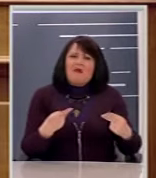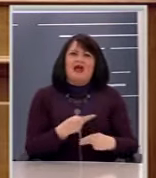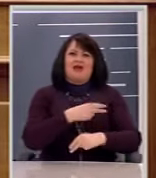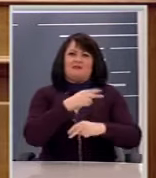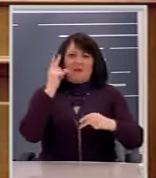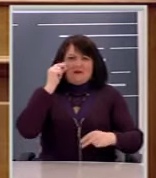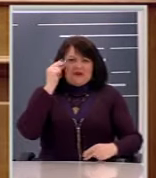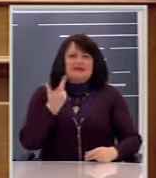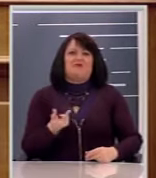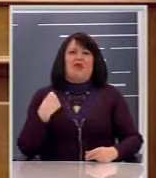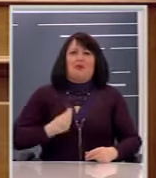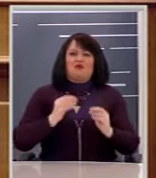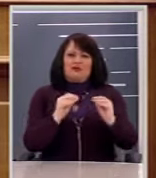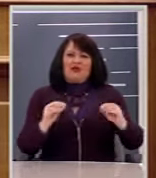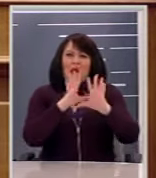πανεπιστήμια,